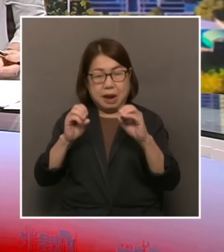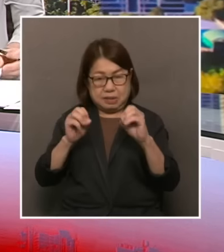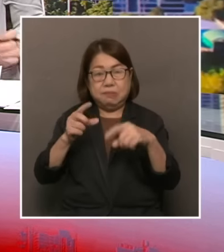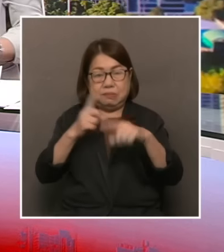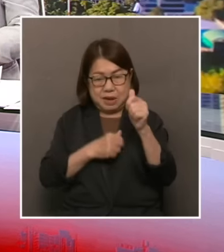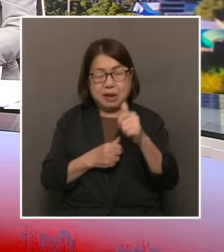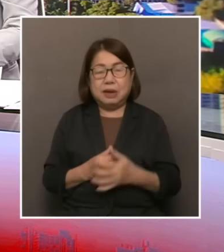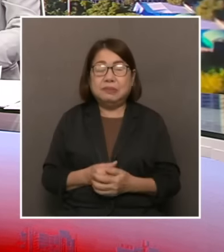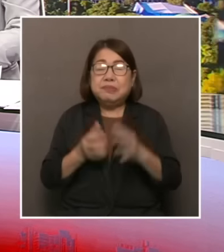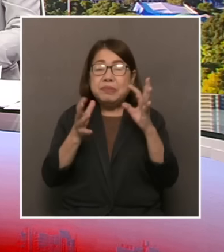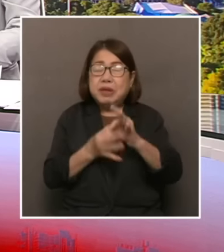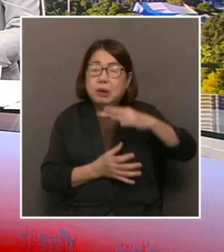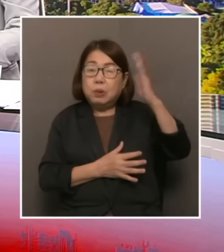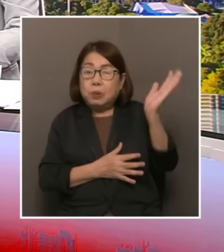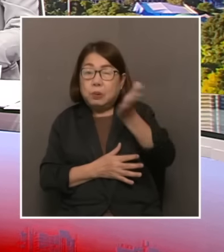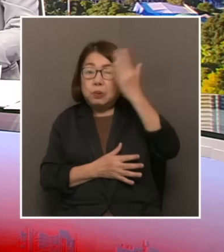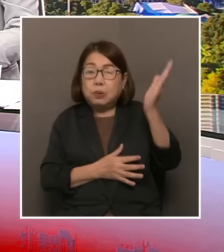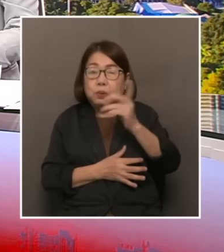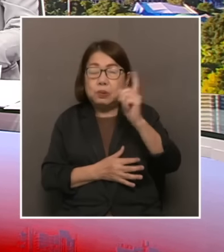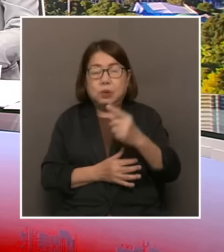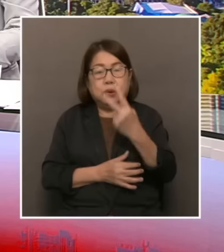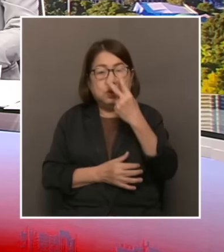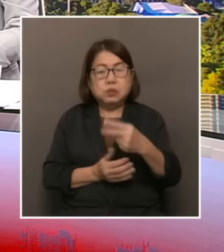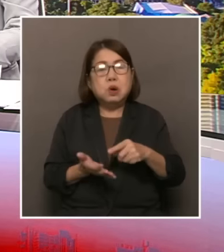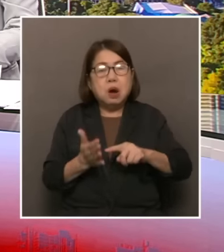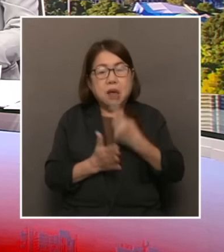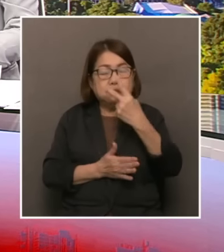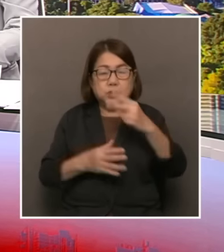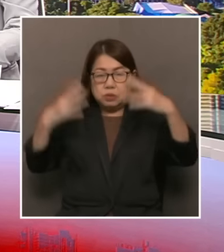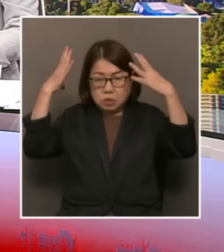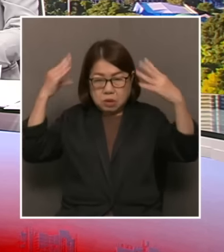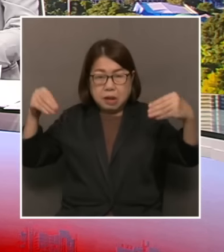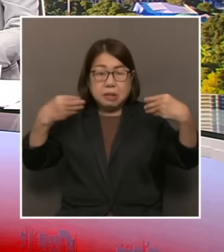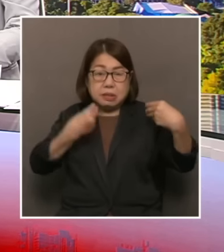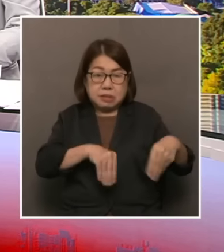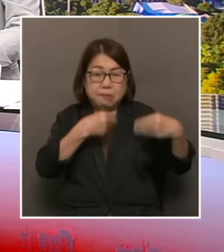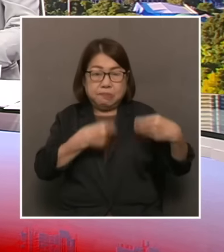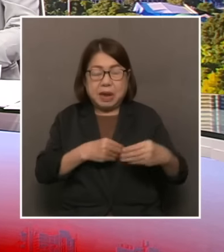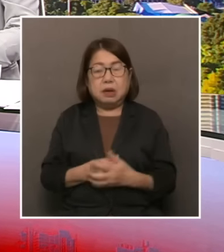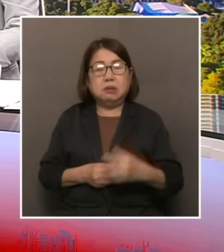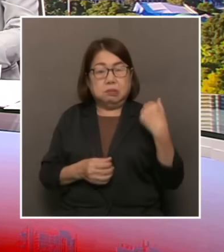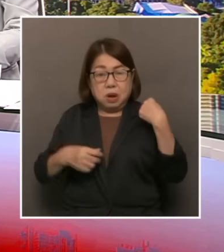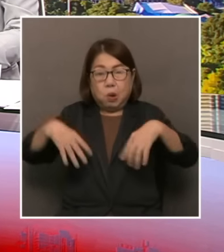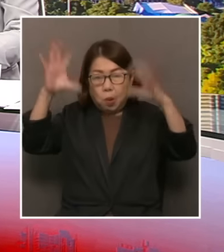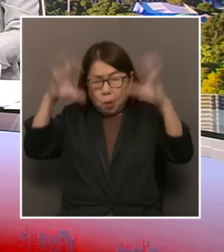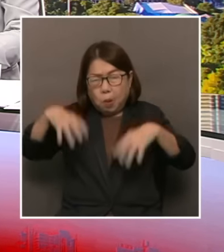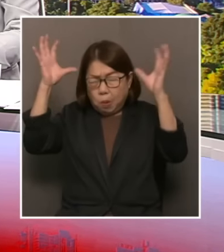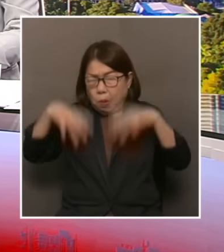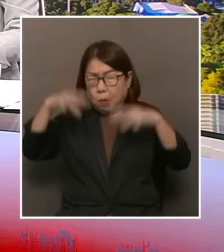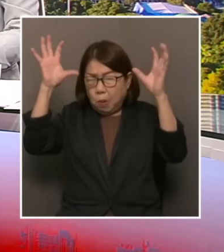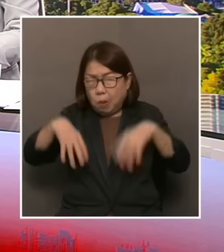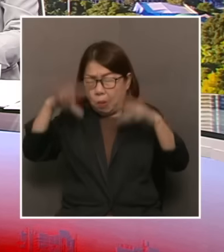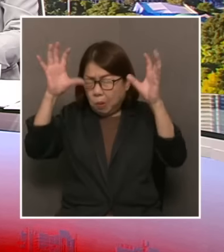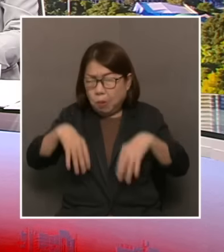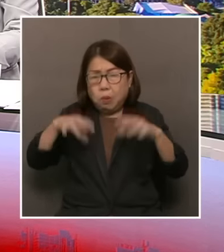แตวพดถเรองสภาอากาศแล้ววนนี้ต้องเริ่ตนกันที่ประเทศสเปนเลยครคผชมพิธิษ้าปรากฏวาเกิดฝนตกหนักแบบหนัก